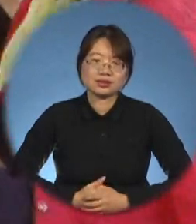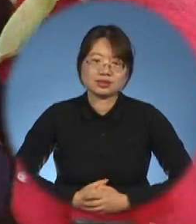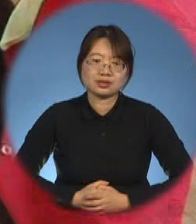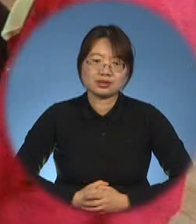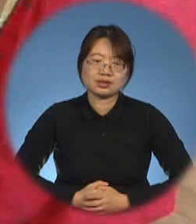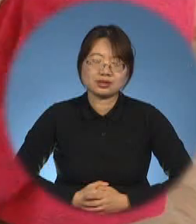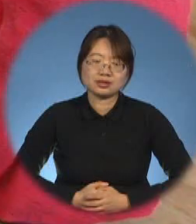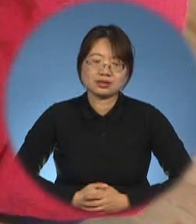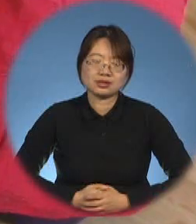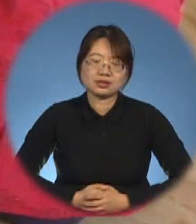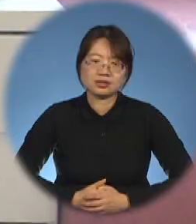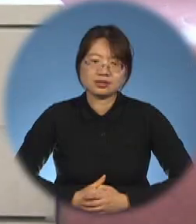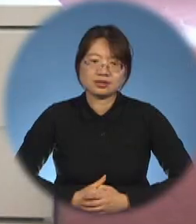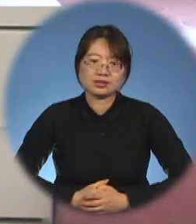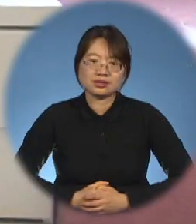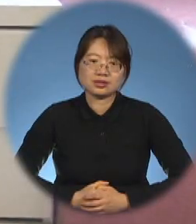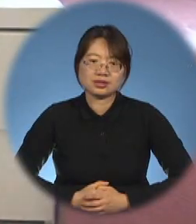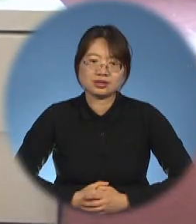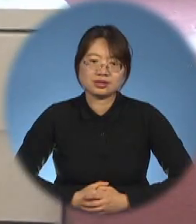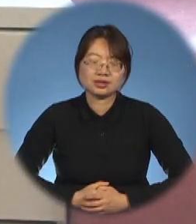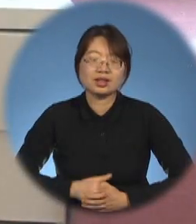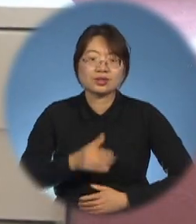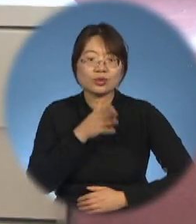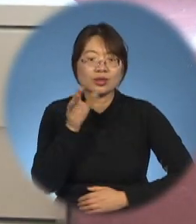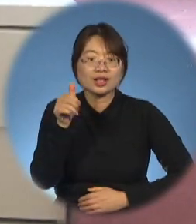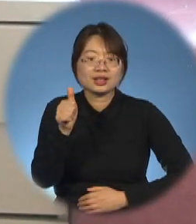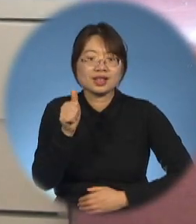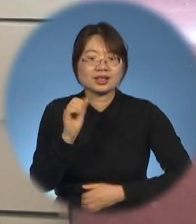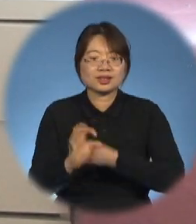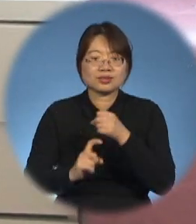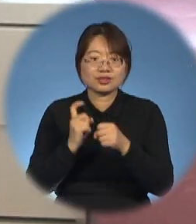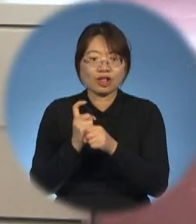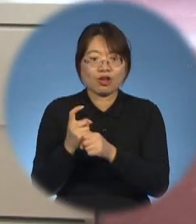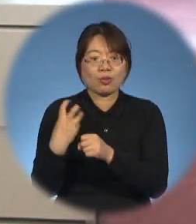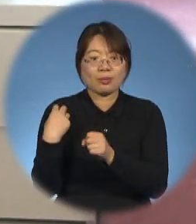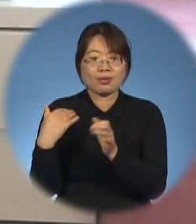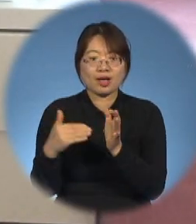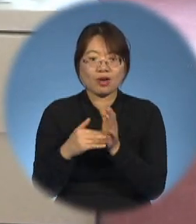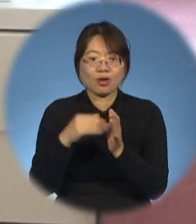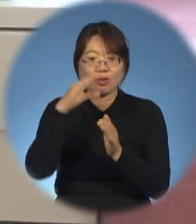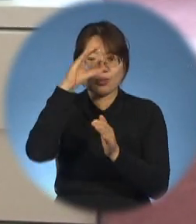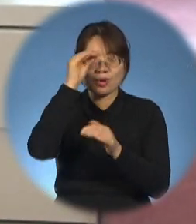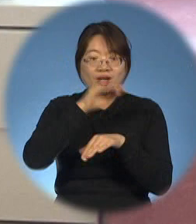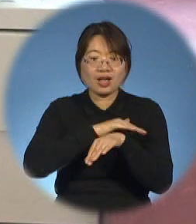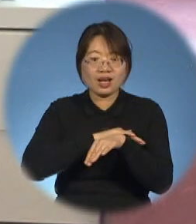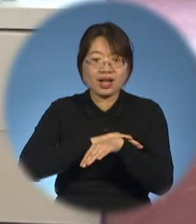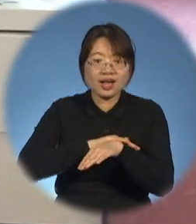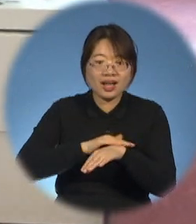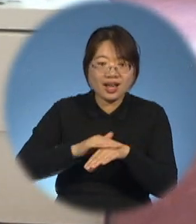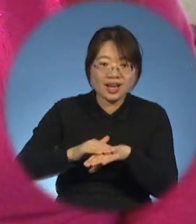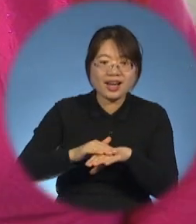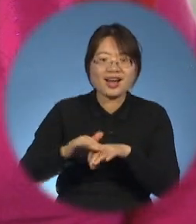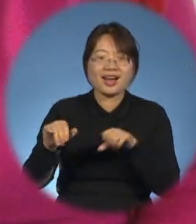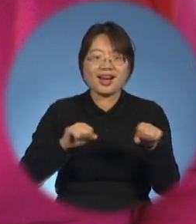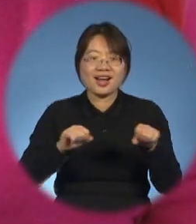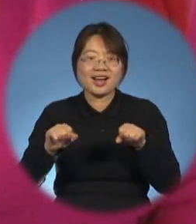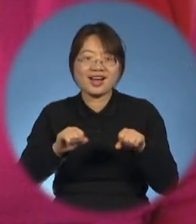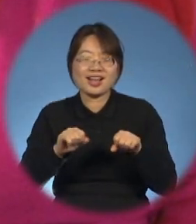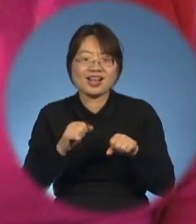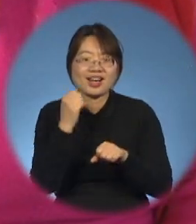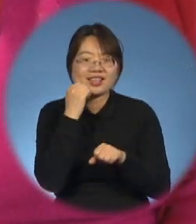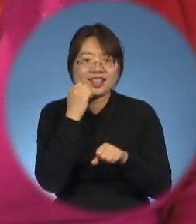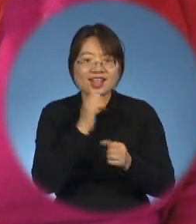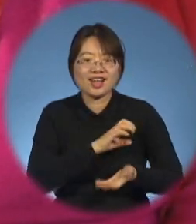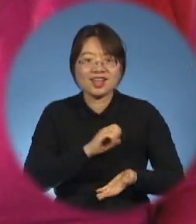no.5 노인은 적을 이거 말 함열 되었는데 아주 모범적으로 잘 어울렸어요 가자